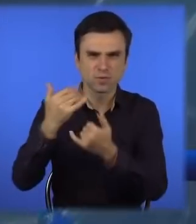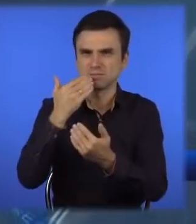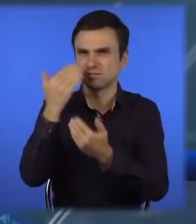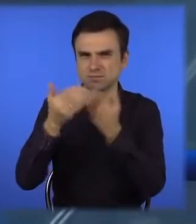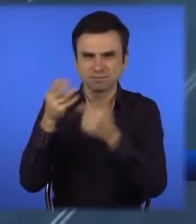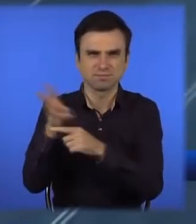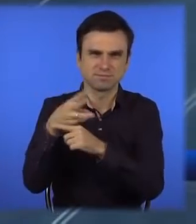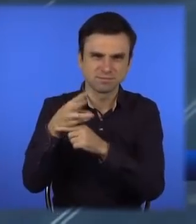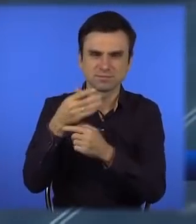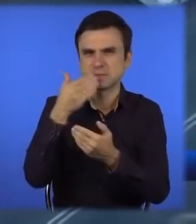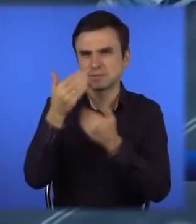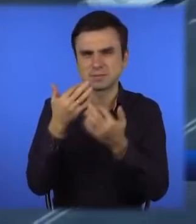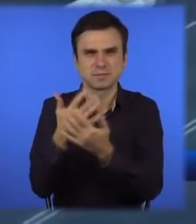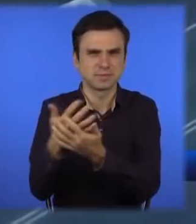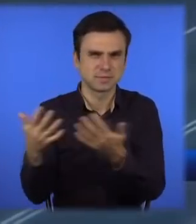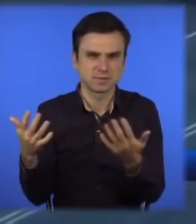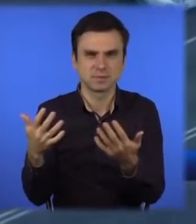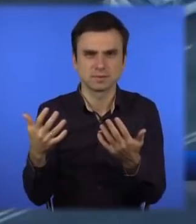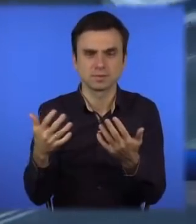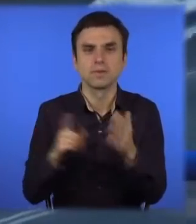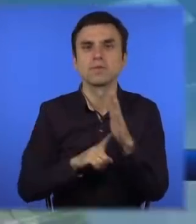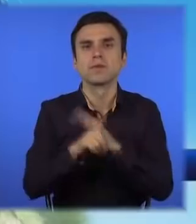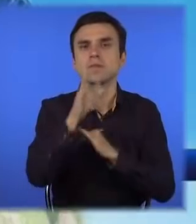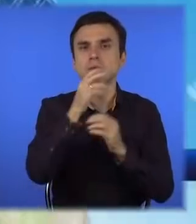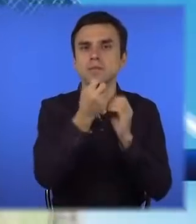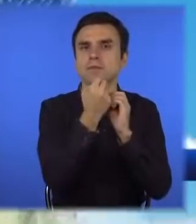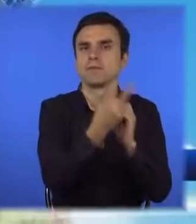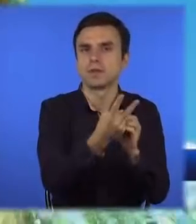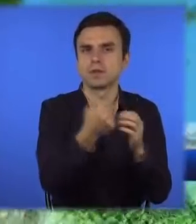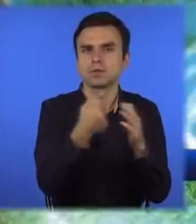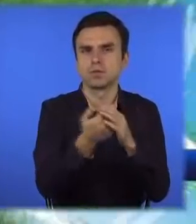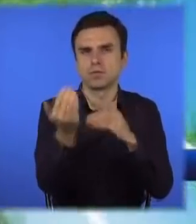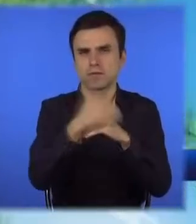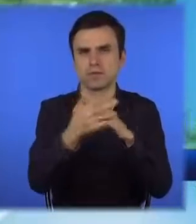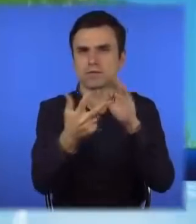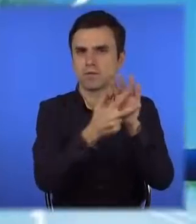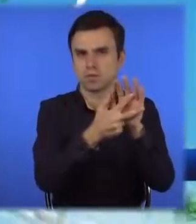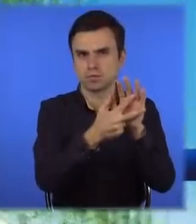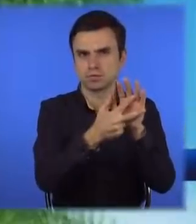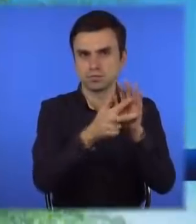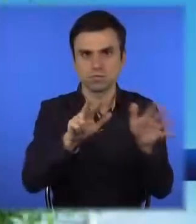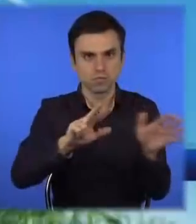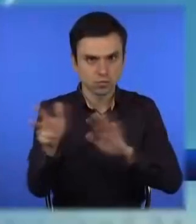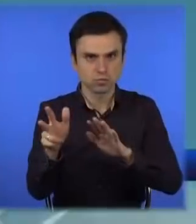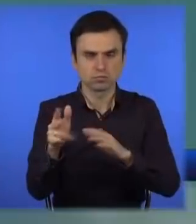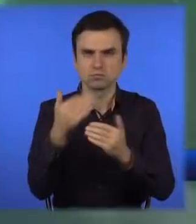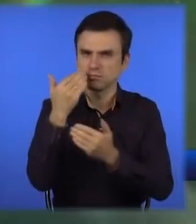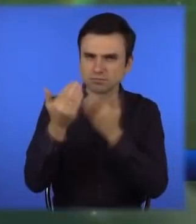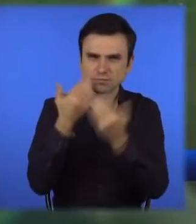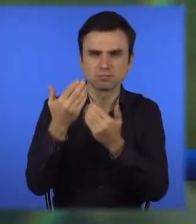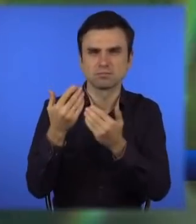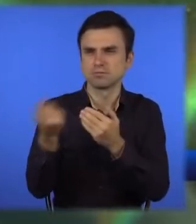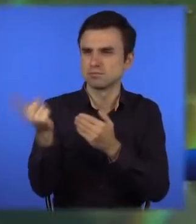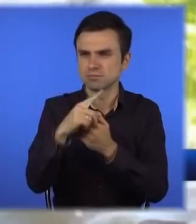о 12-й годині перший міський. Ми презентуємо новий сезон із вражаючими проектами. Цікаві гості,